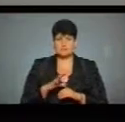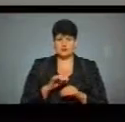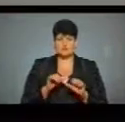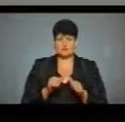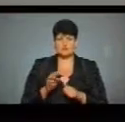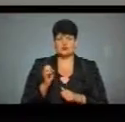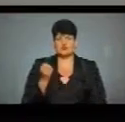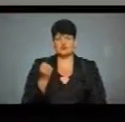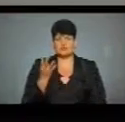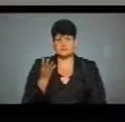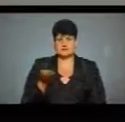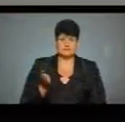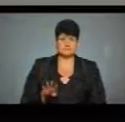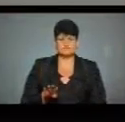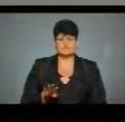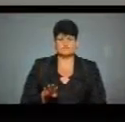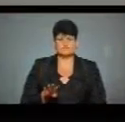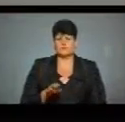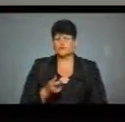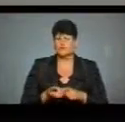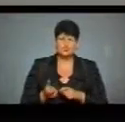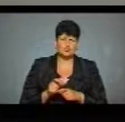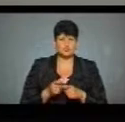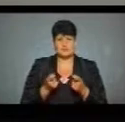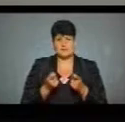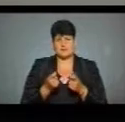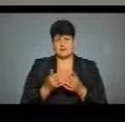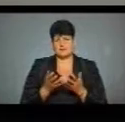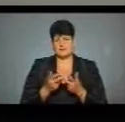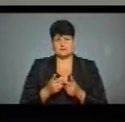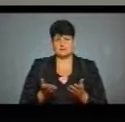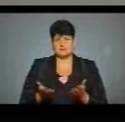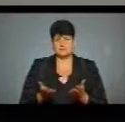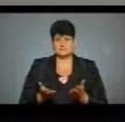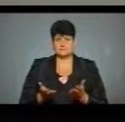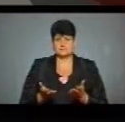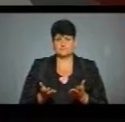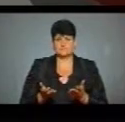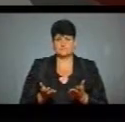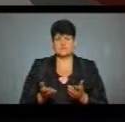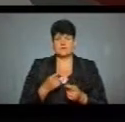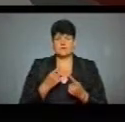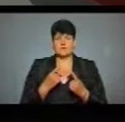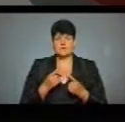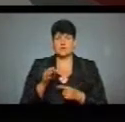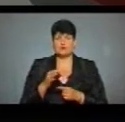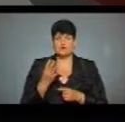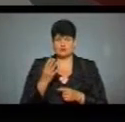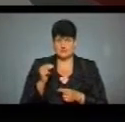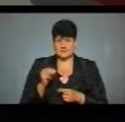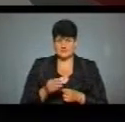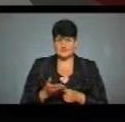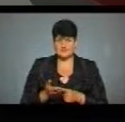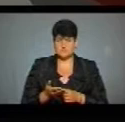кількості 14 автомобілів. Тобто дуже мала кількість оформлених. Тобто, де ви говорили про 4 тисячі, так?